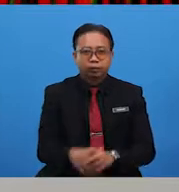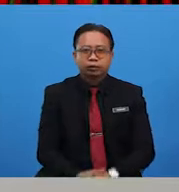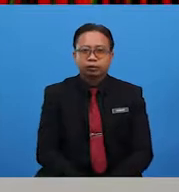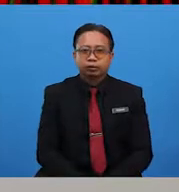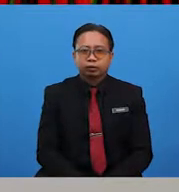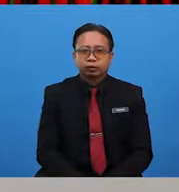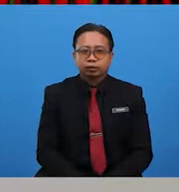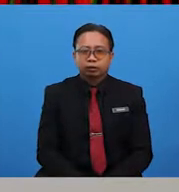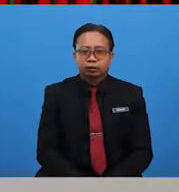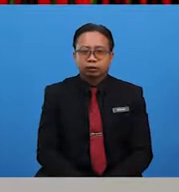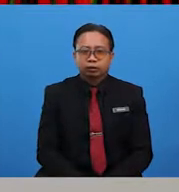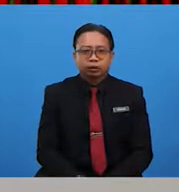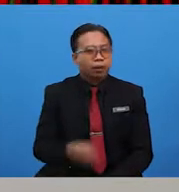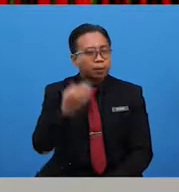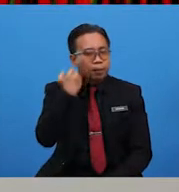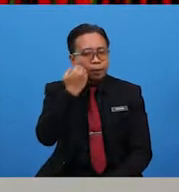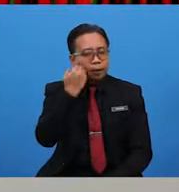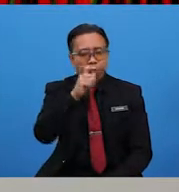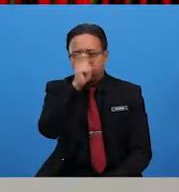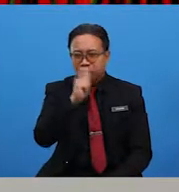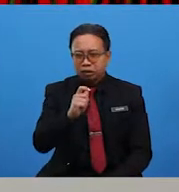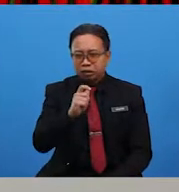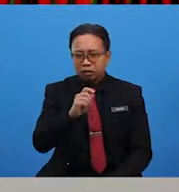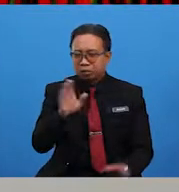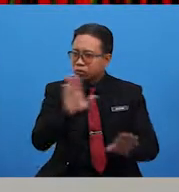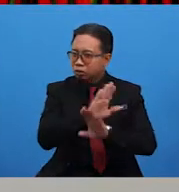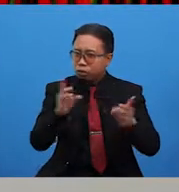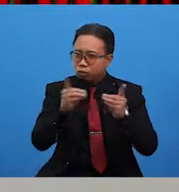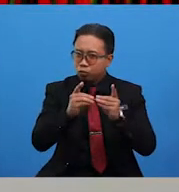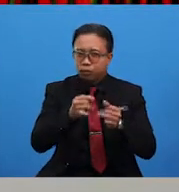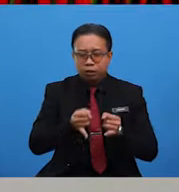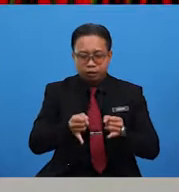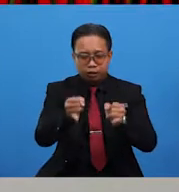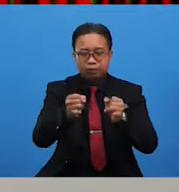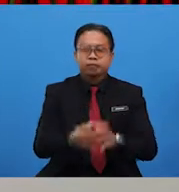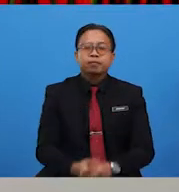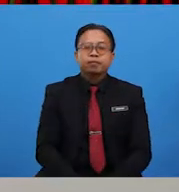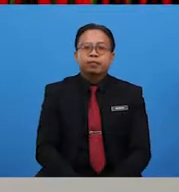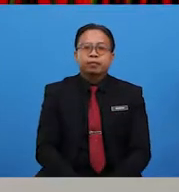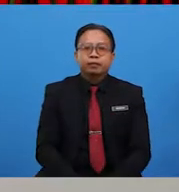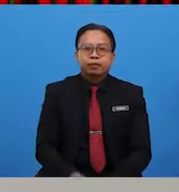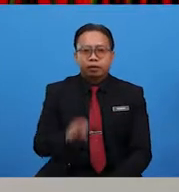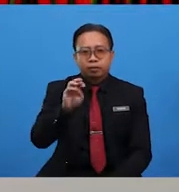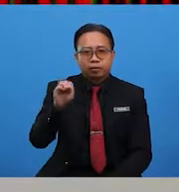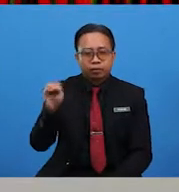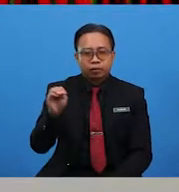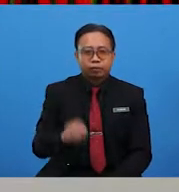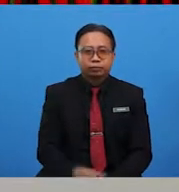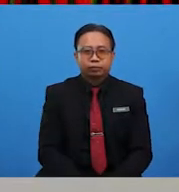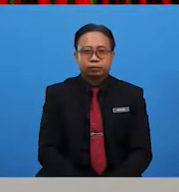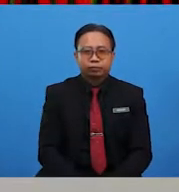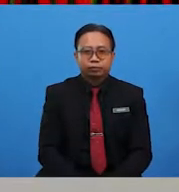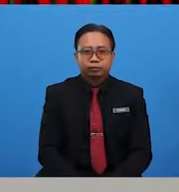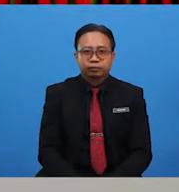guarin malu bertanya sesat Jalan Baiklah pelajar-pelajar yang Astaghfirullah